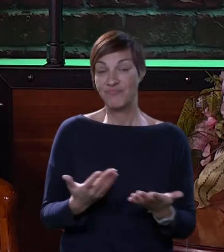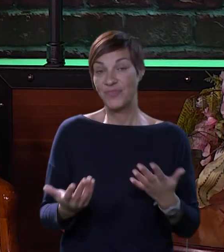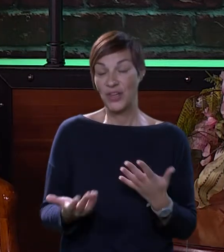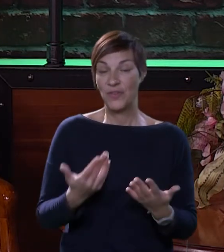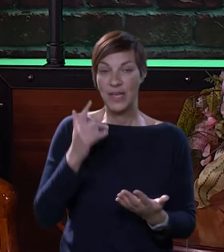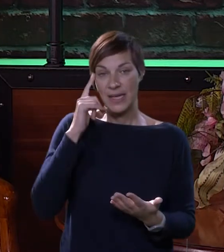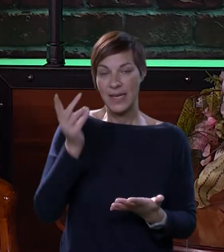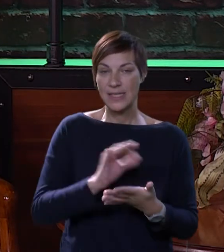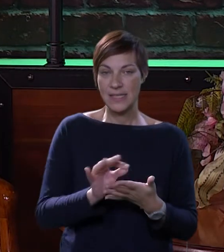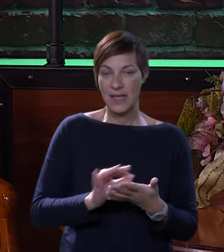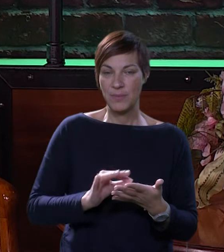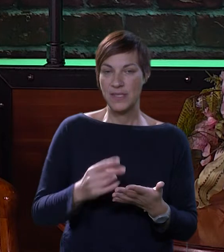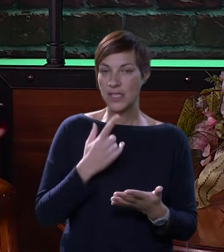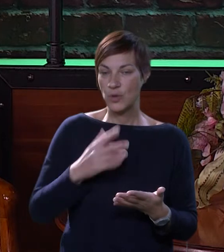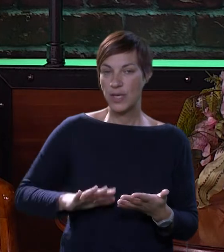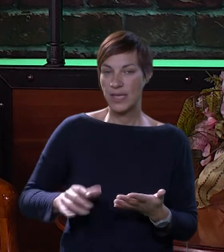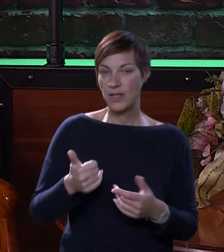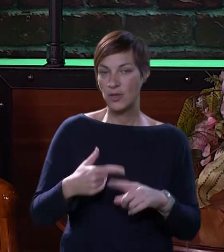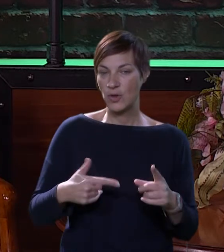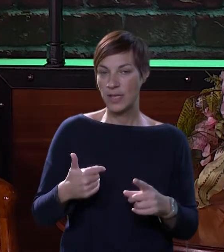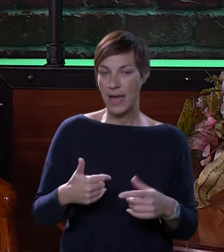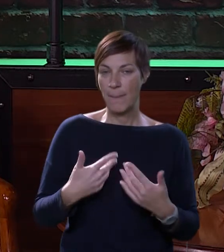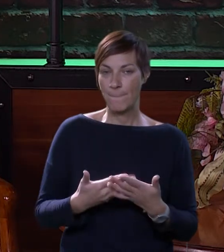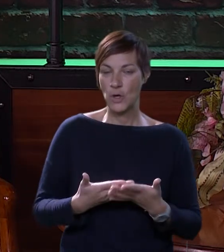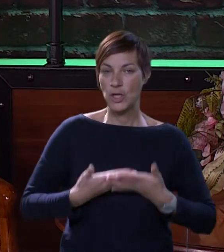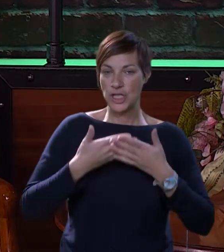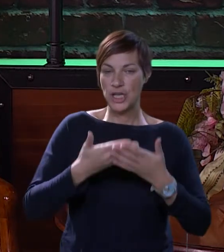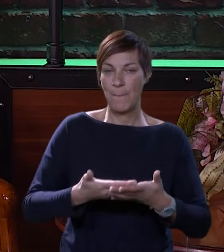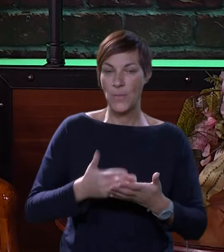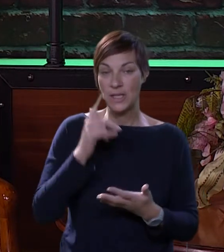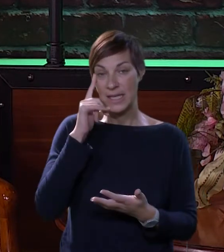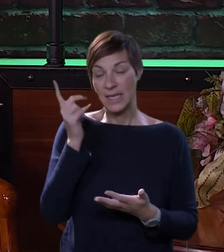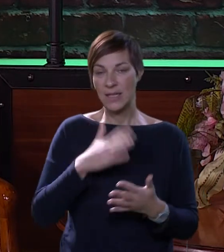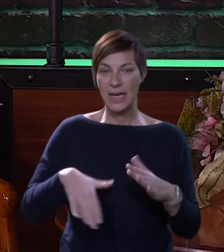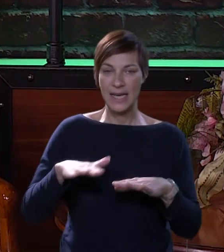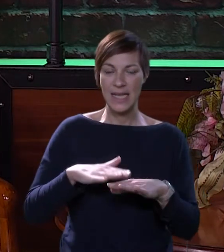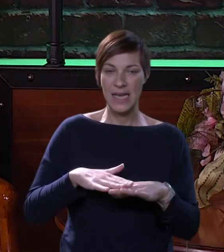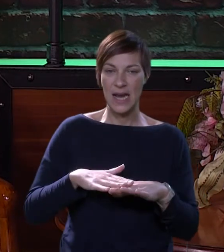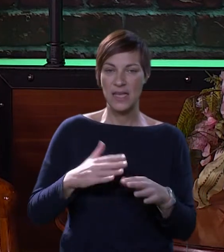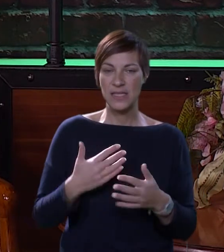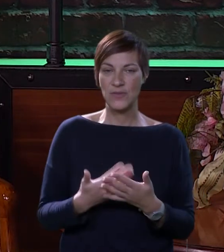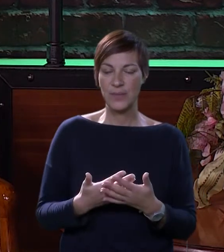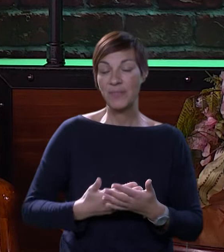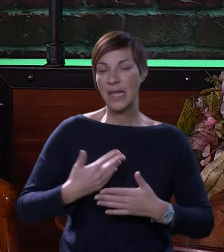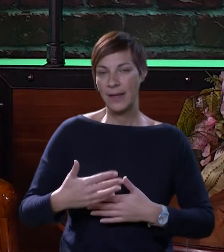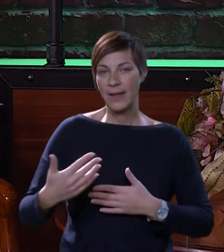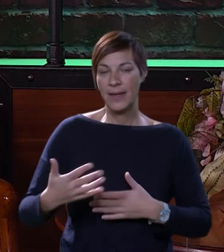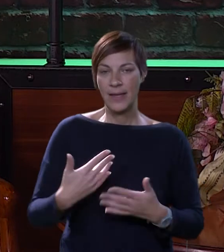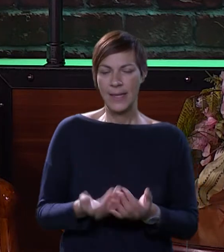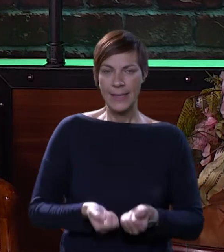ne znam, crtić koji je za dijete od godine i pol dana koji će vam poticati intelektualni razvoj i